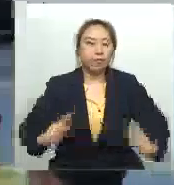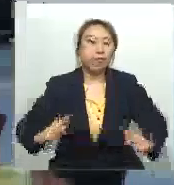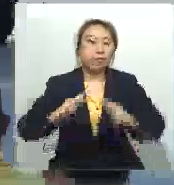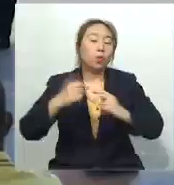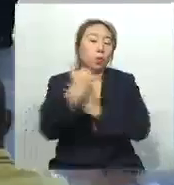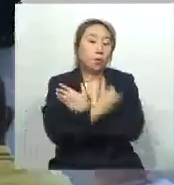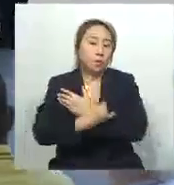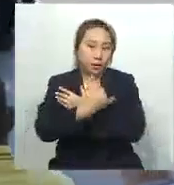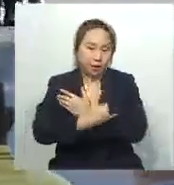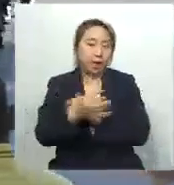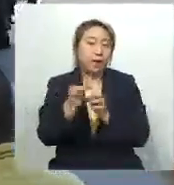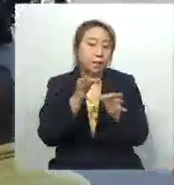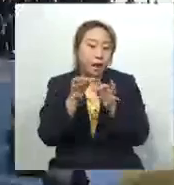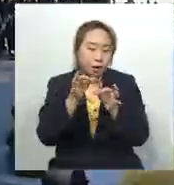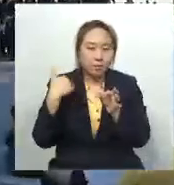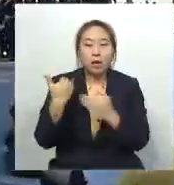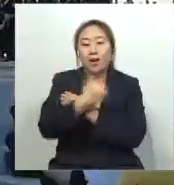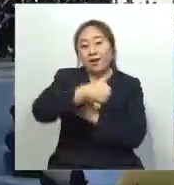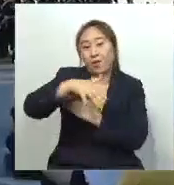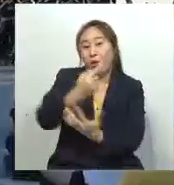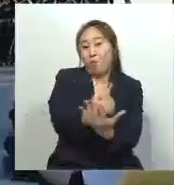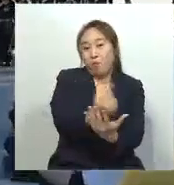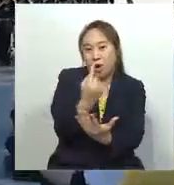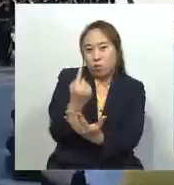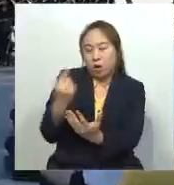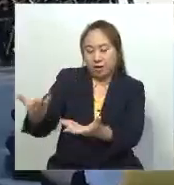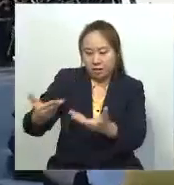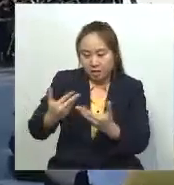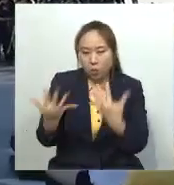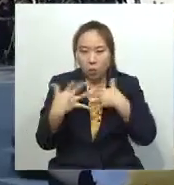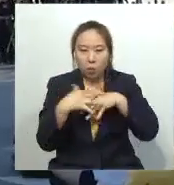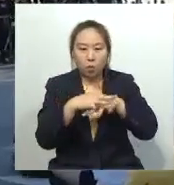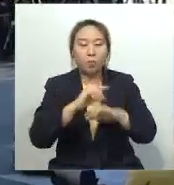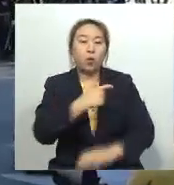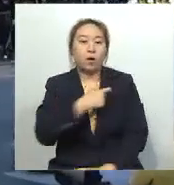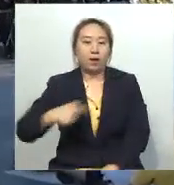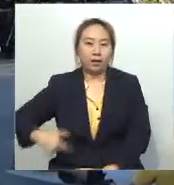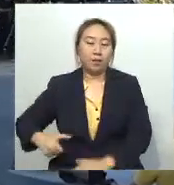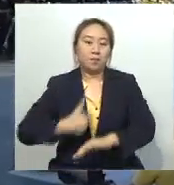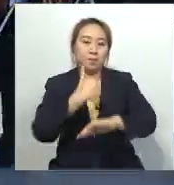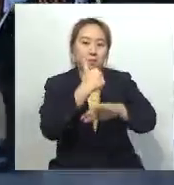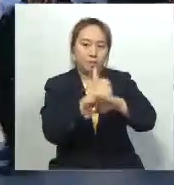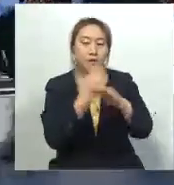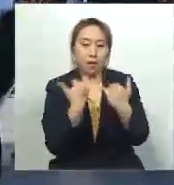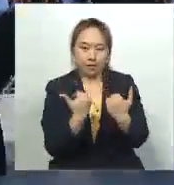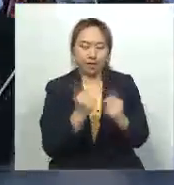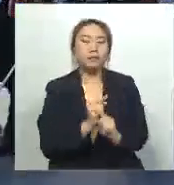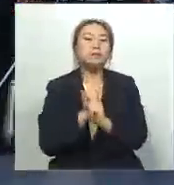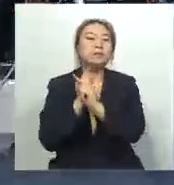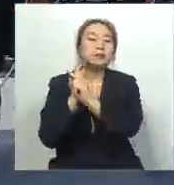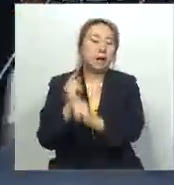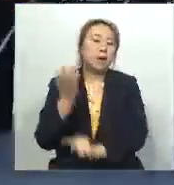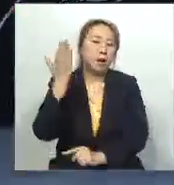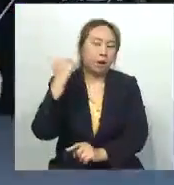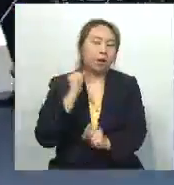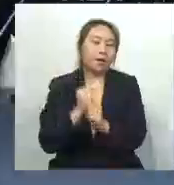กระทรวงการต่างประเทศชี้แจงการเชิญผู้แทนต่างประเทศเข้าร่วมพระราชพิธีบรมราชาภิเษกในครั้งนี้ยึดถือตามแนวทางที่ได้ดำเนินม